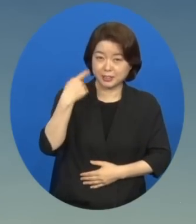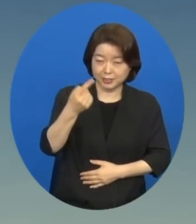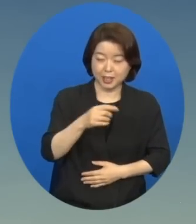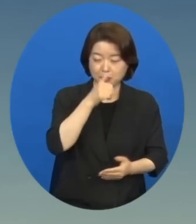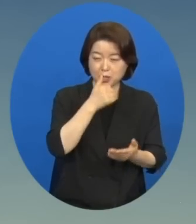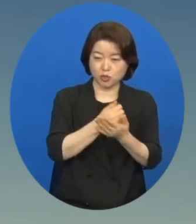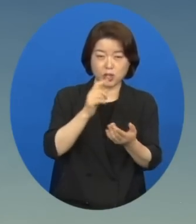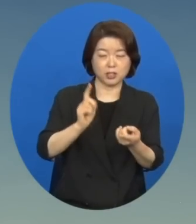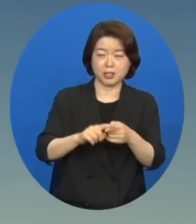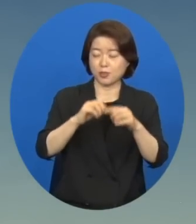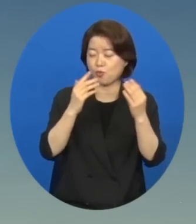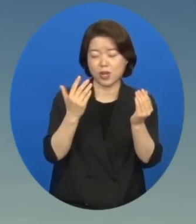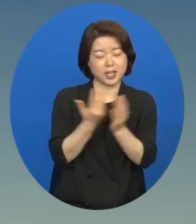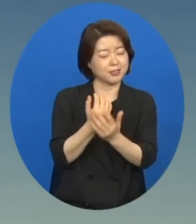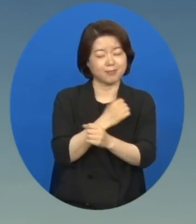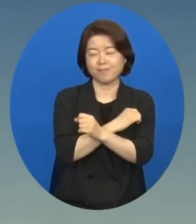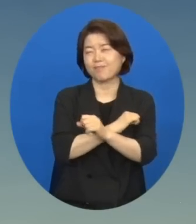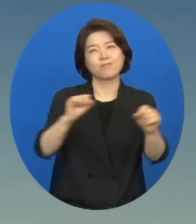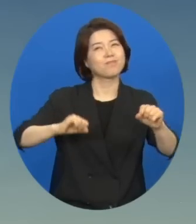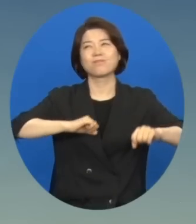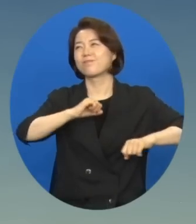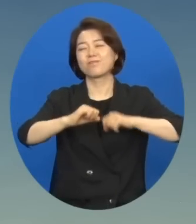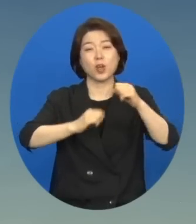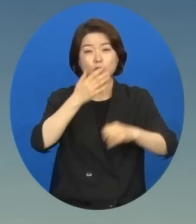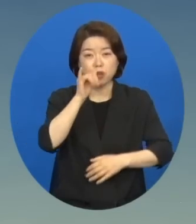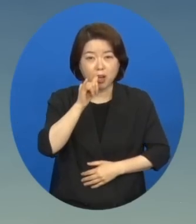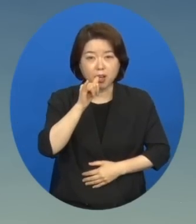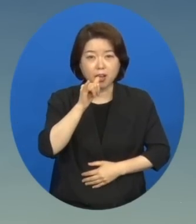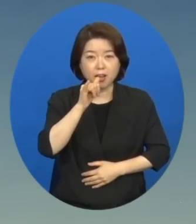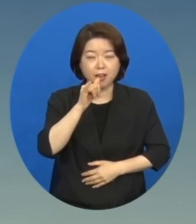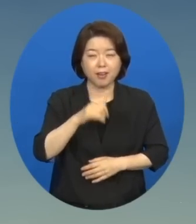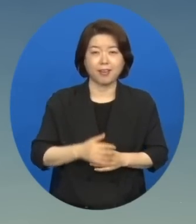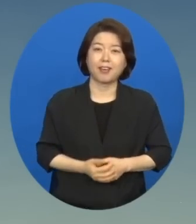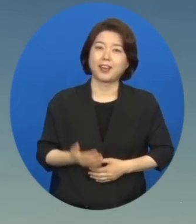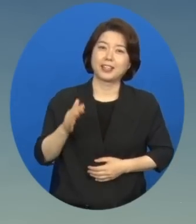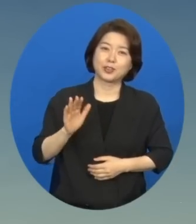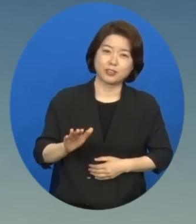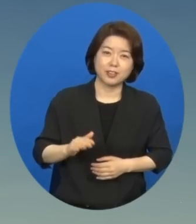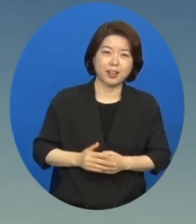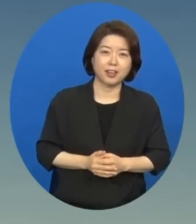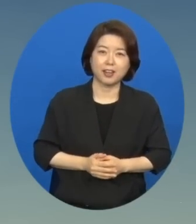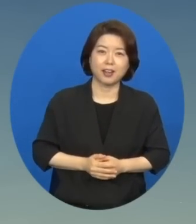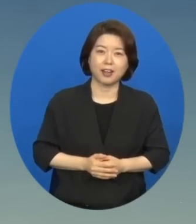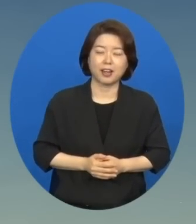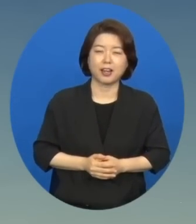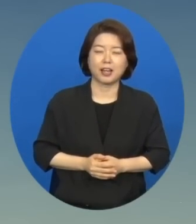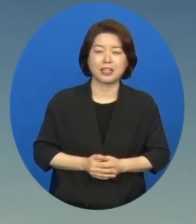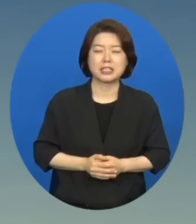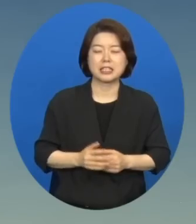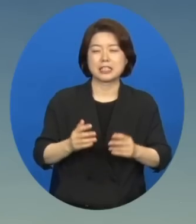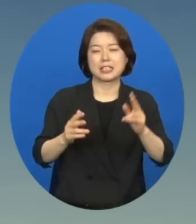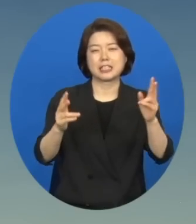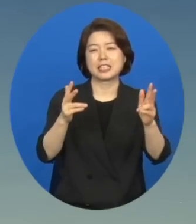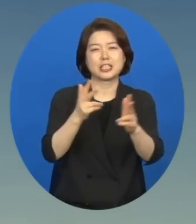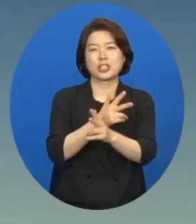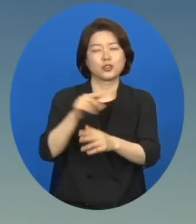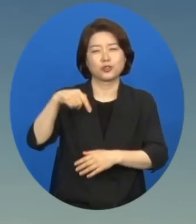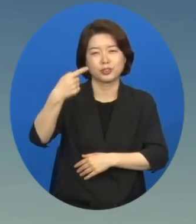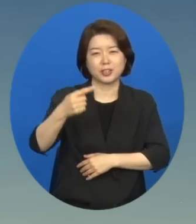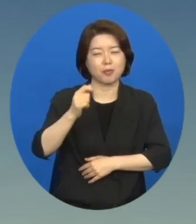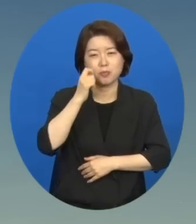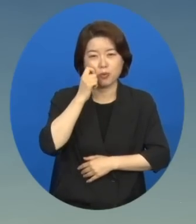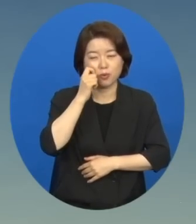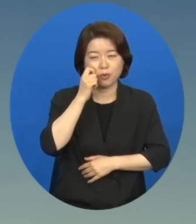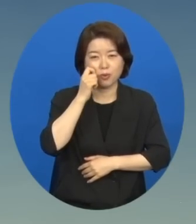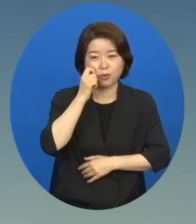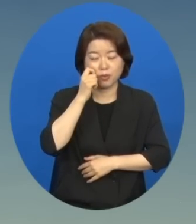대하여 완전히 자유할 줄 알았어요. 그런데 한 줄을 못 가더라고요. 다시